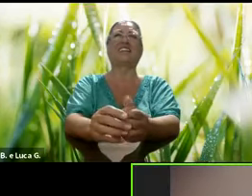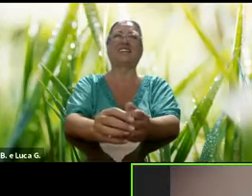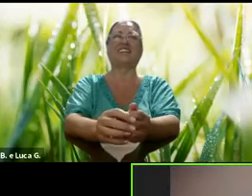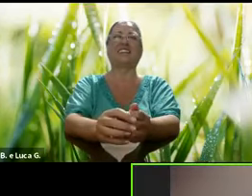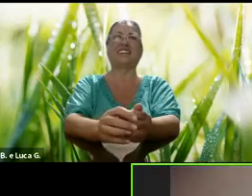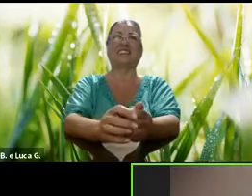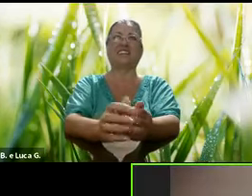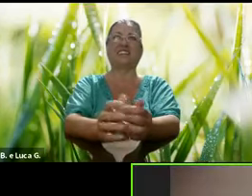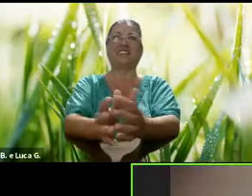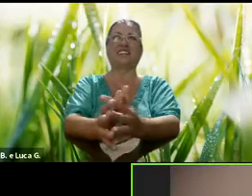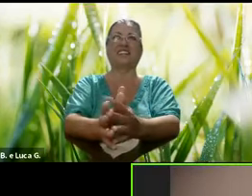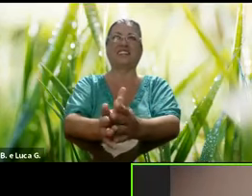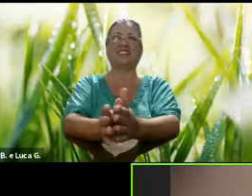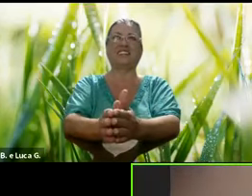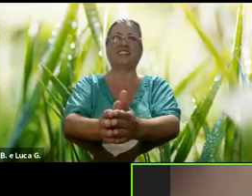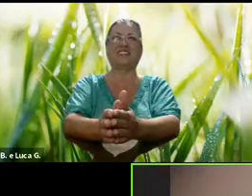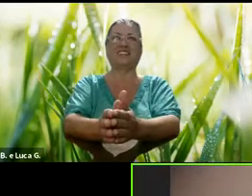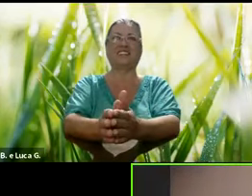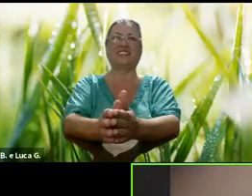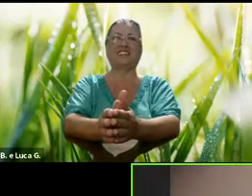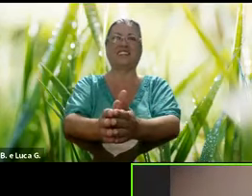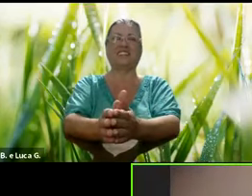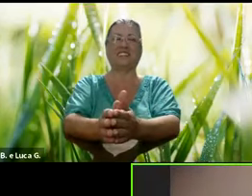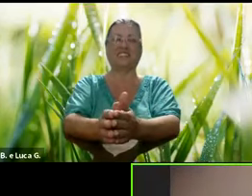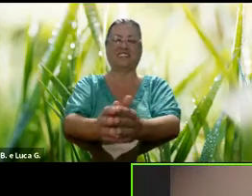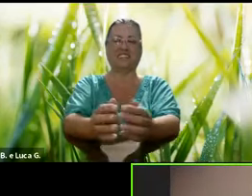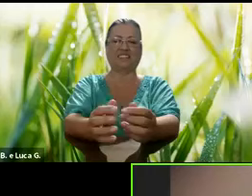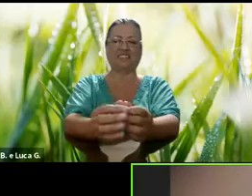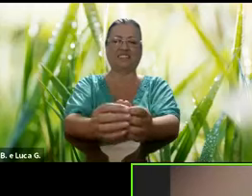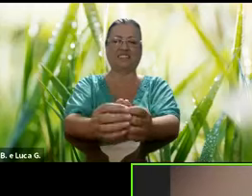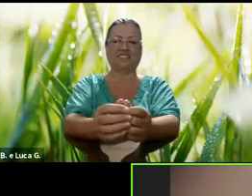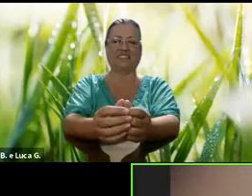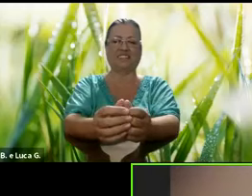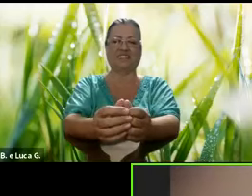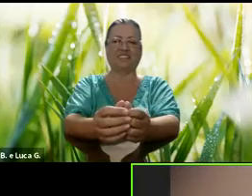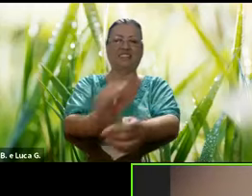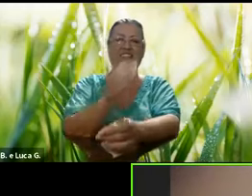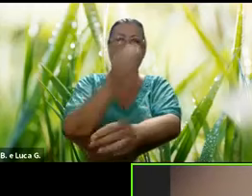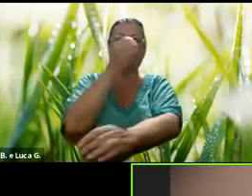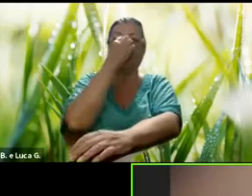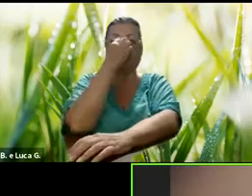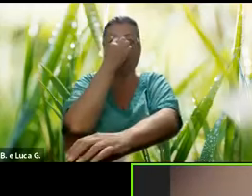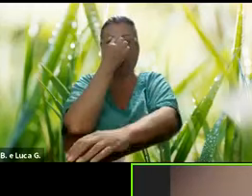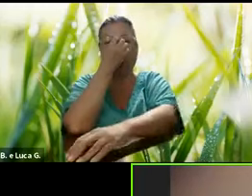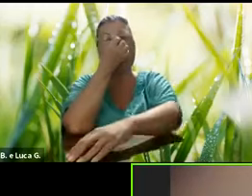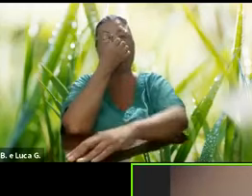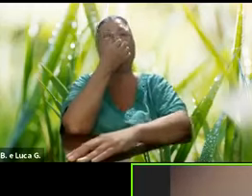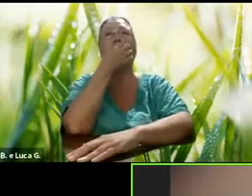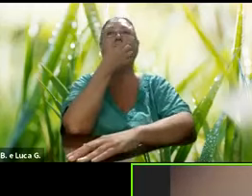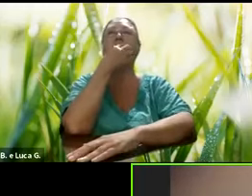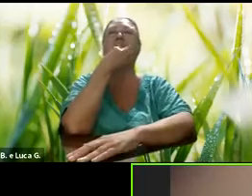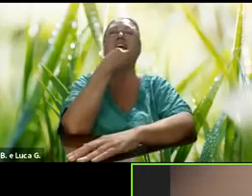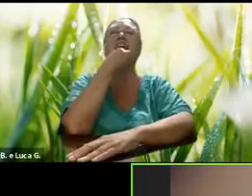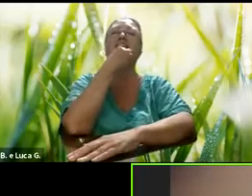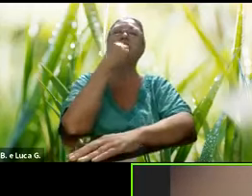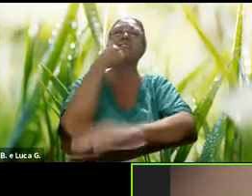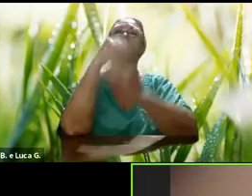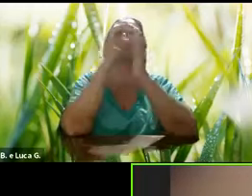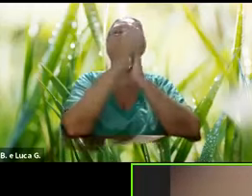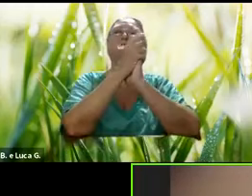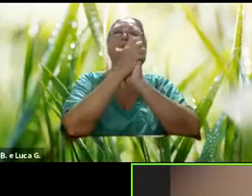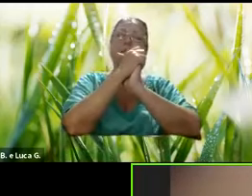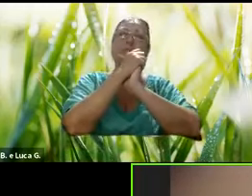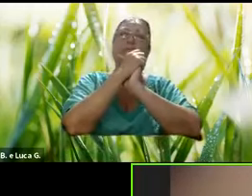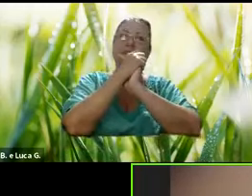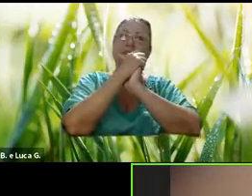Allora, da quello che ho capito, diciamo, quando si hanno questi incontri, si sprigiona da noi